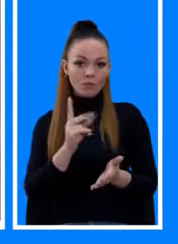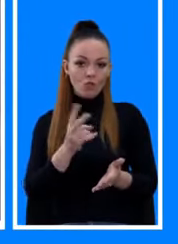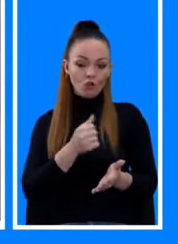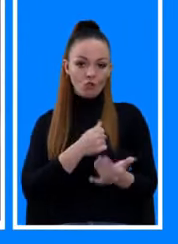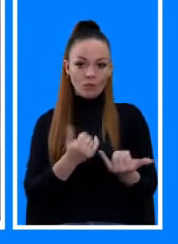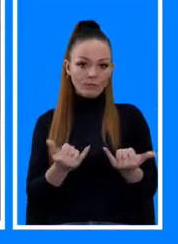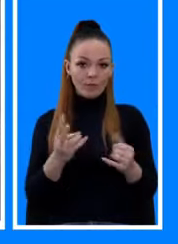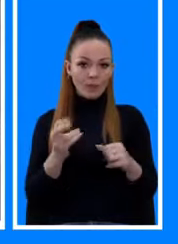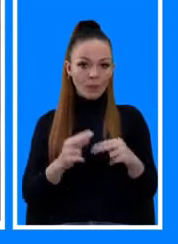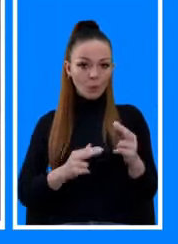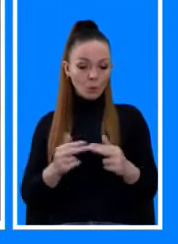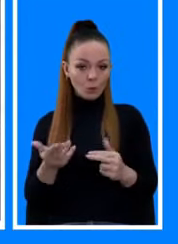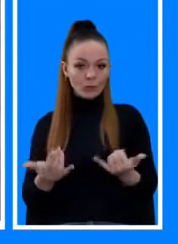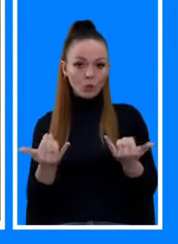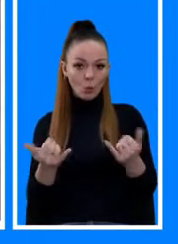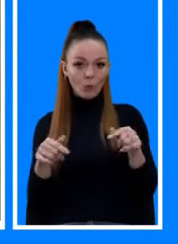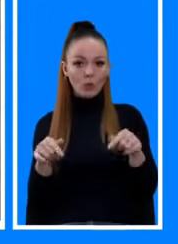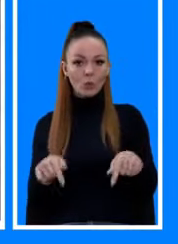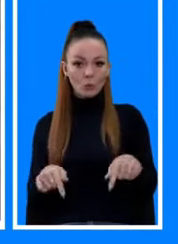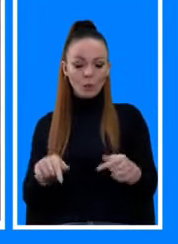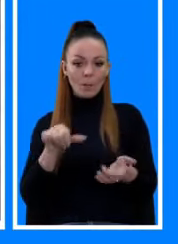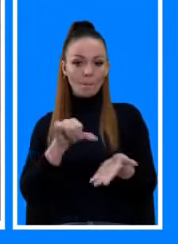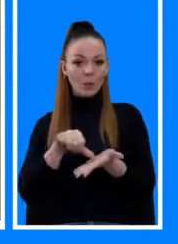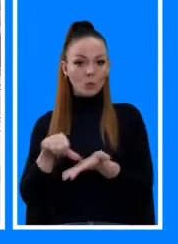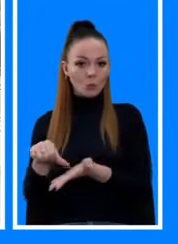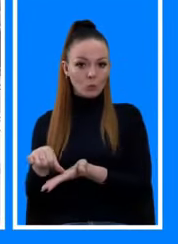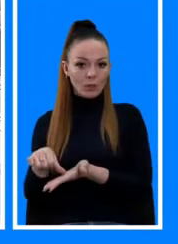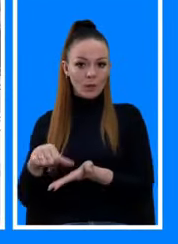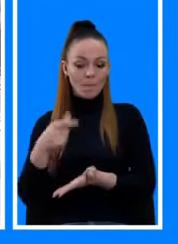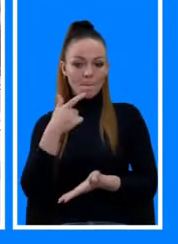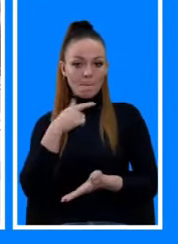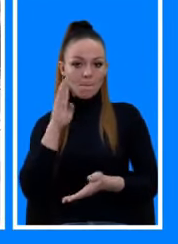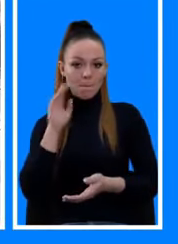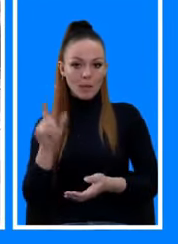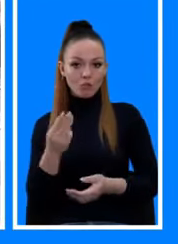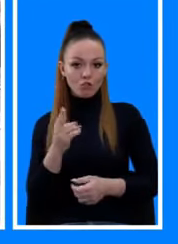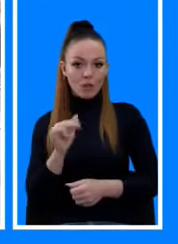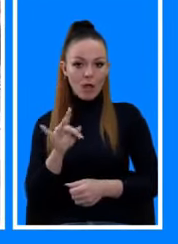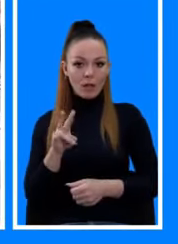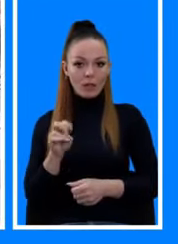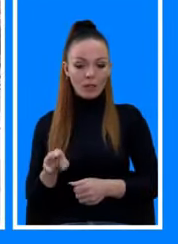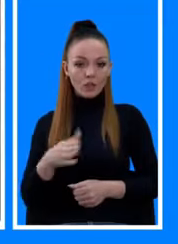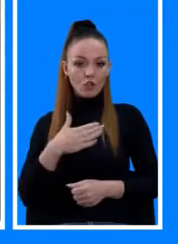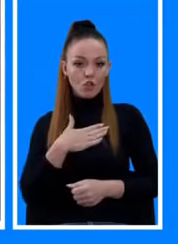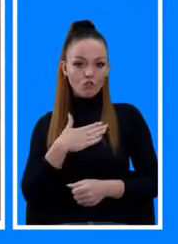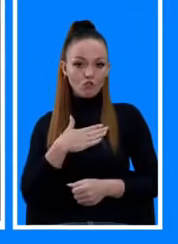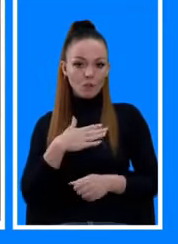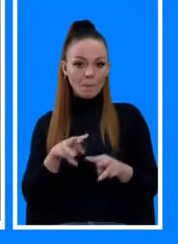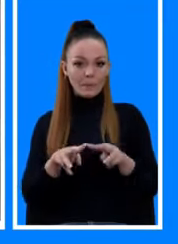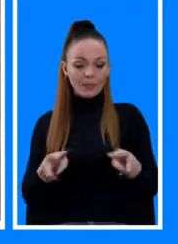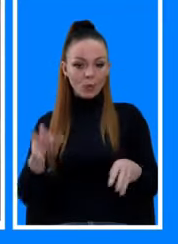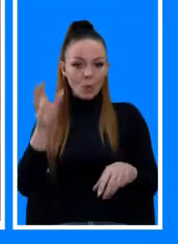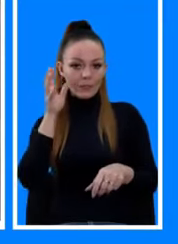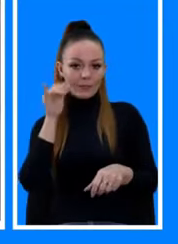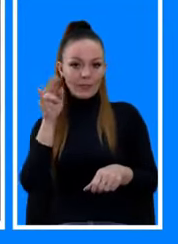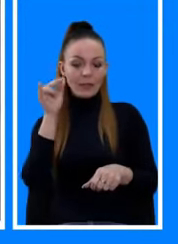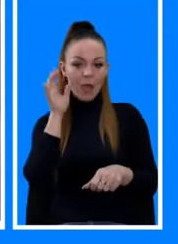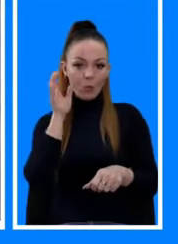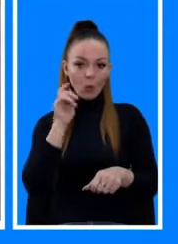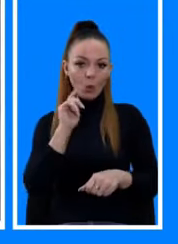будуються. Сьогодні тут присутній пан Шкарлет, наш міністр освіти та науки України.